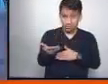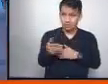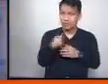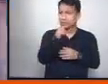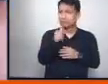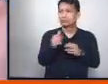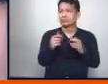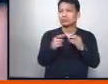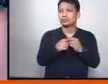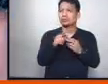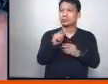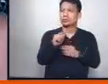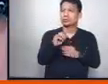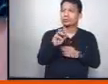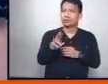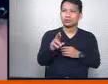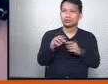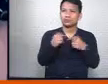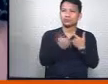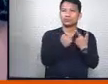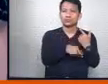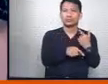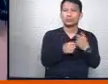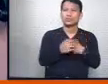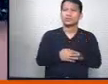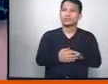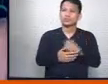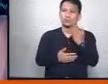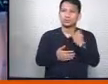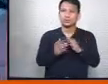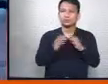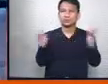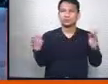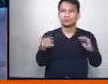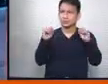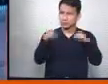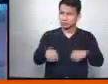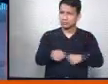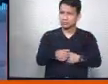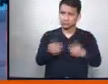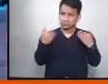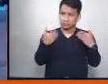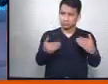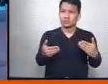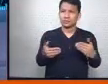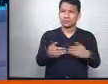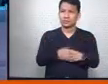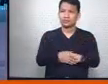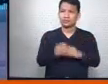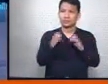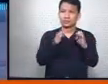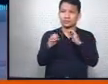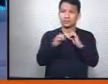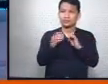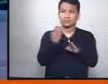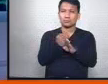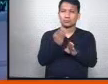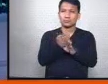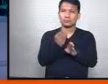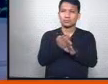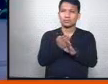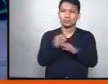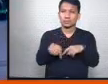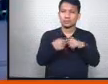ng temporary restraining order ang mga grupong tutol dito. Kaya malaki ang posibilidad na matuloy ang dry run ng EDSA bus ban